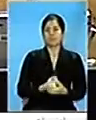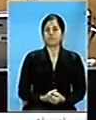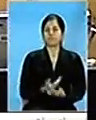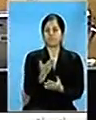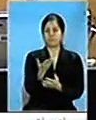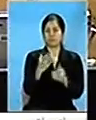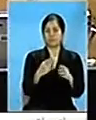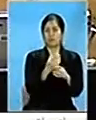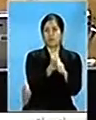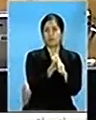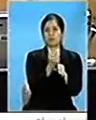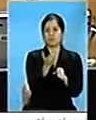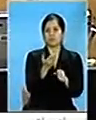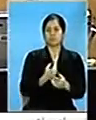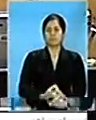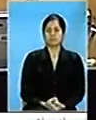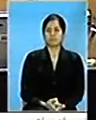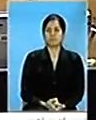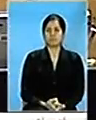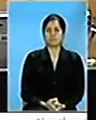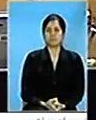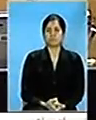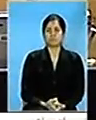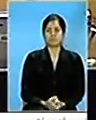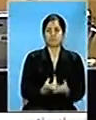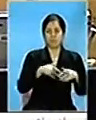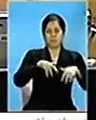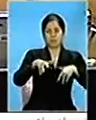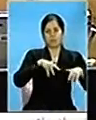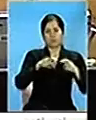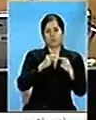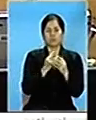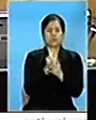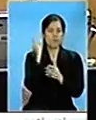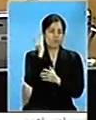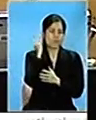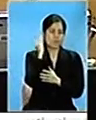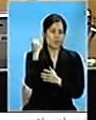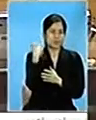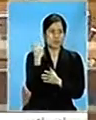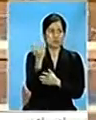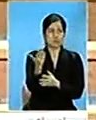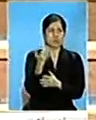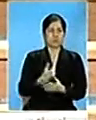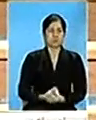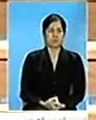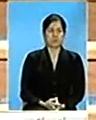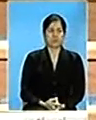าจะสรุปได้แล้วครับพอละไม่อยากพลาดพิงกันอีกเลยครับเพราะว่าประชาชนฟังรายการไม่ยุ่อยู่นะครับใครเป็นไงเนี่ย